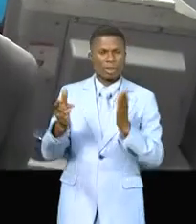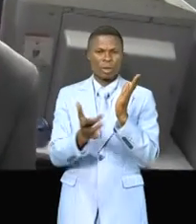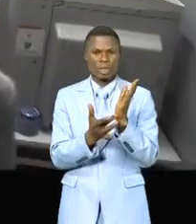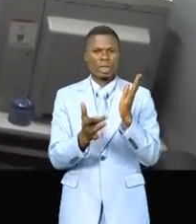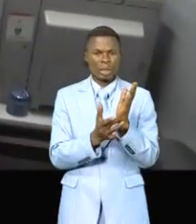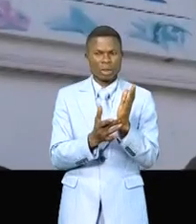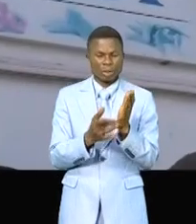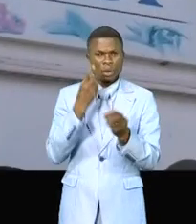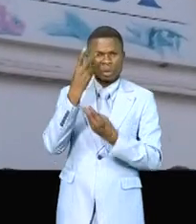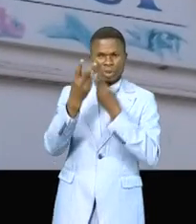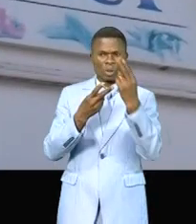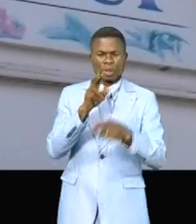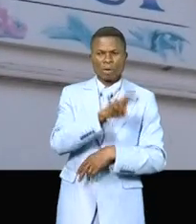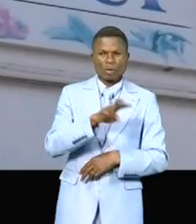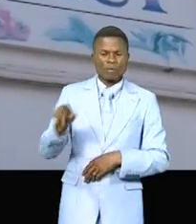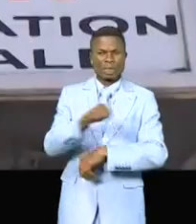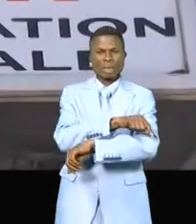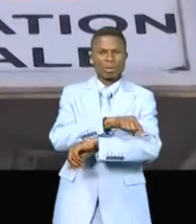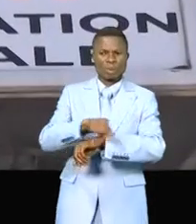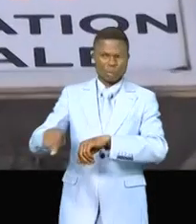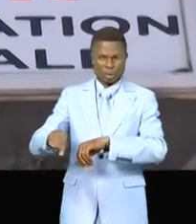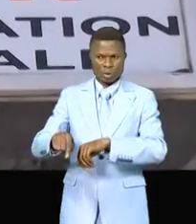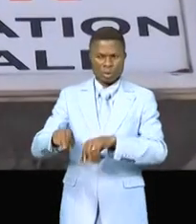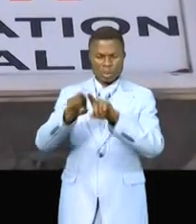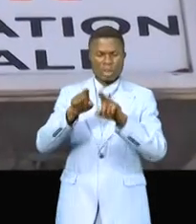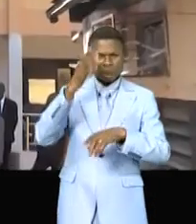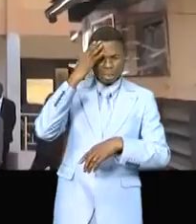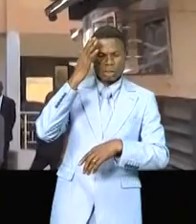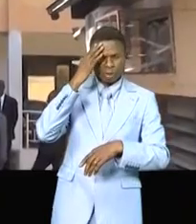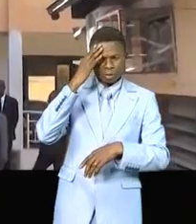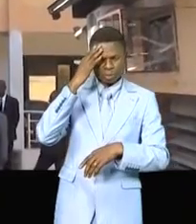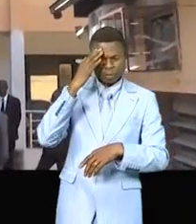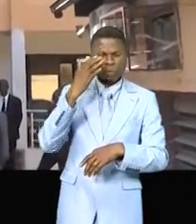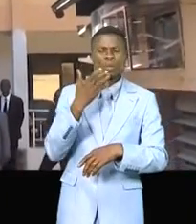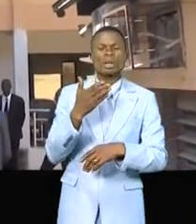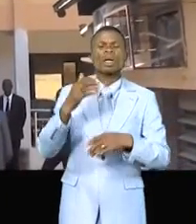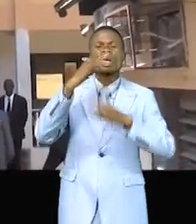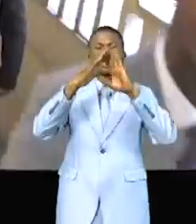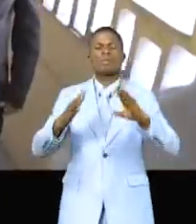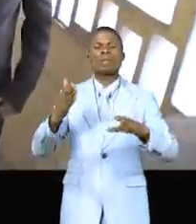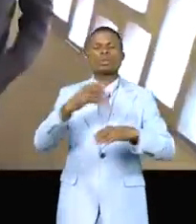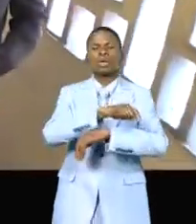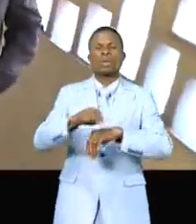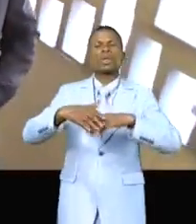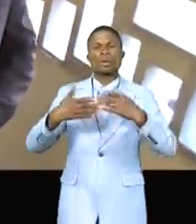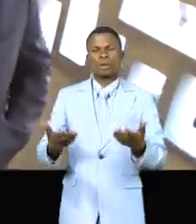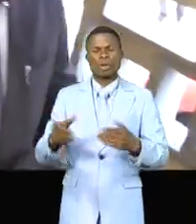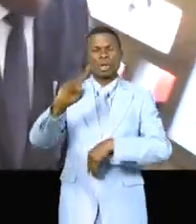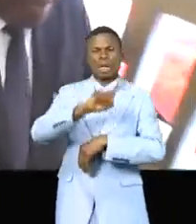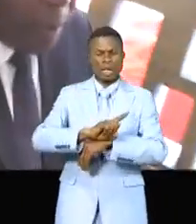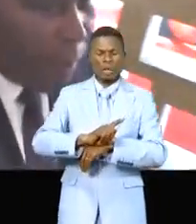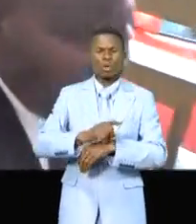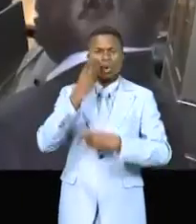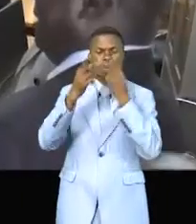où il a visité 22 directions afin de s'enquérir sur l'état des infrastructures. Une journée marathon,